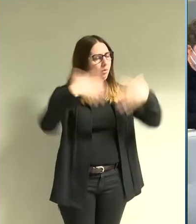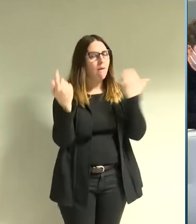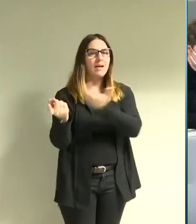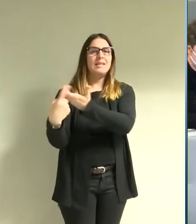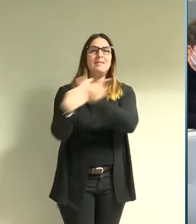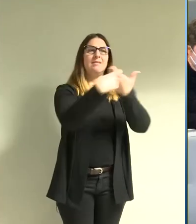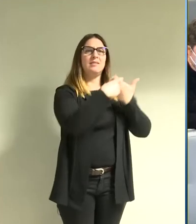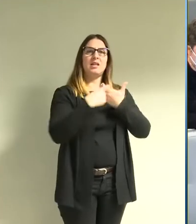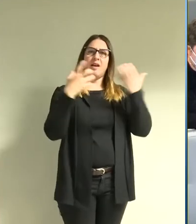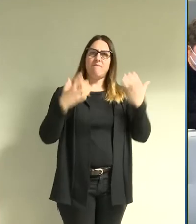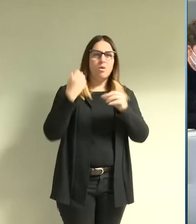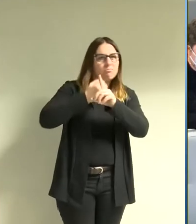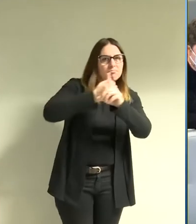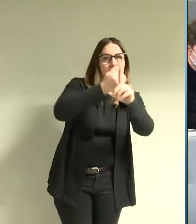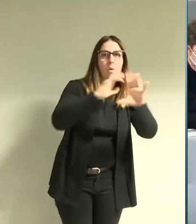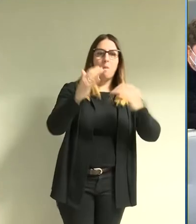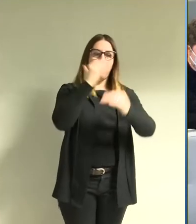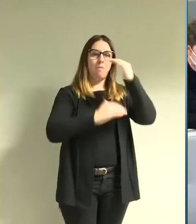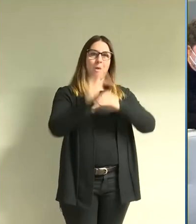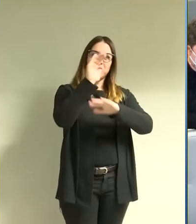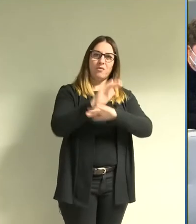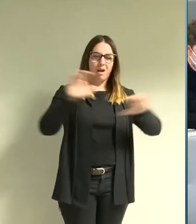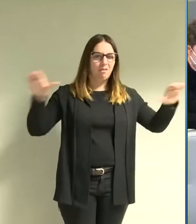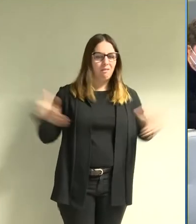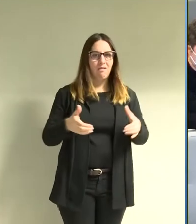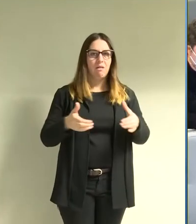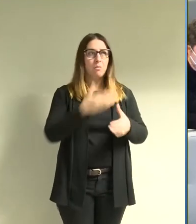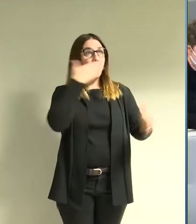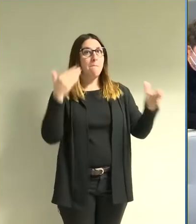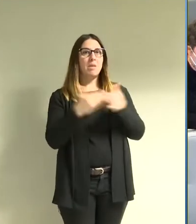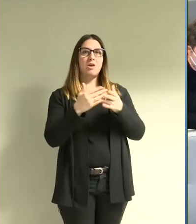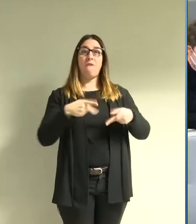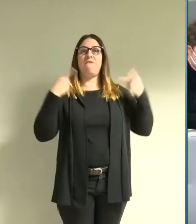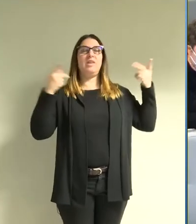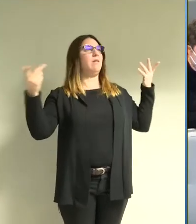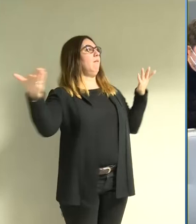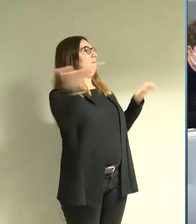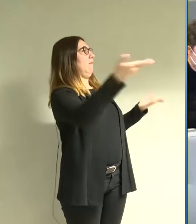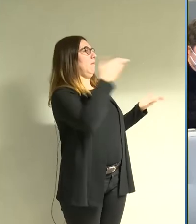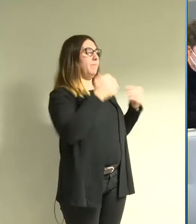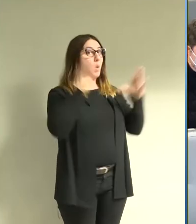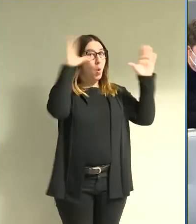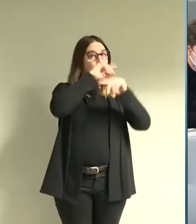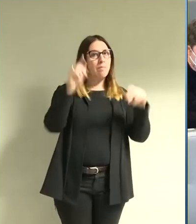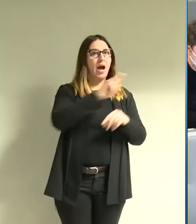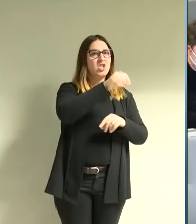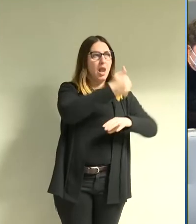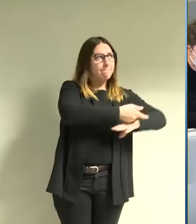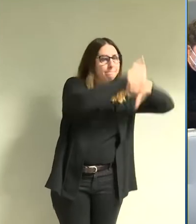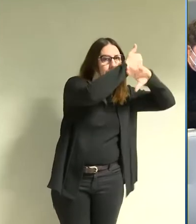engagés dans l'aventuré de ce plan de sauvegarde pour améliorer leur cadre de vie je n'oublie pas les bailleurs sociaux et les locataires